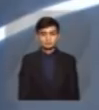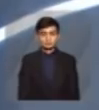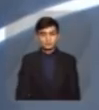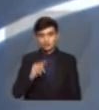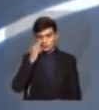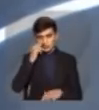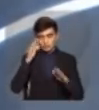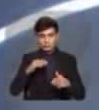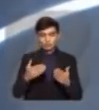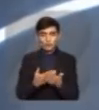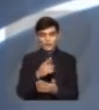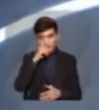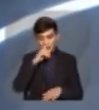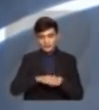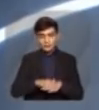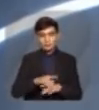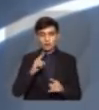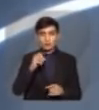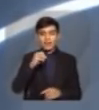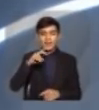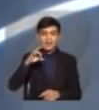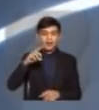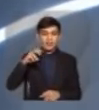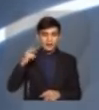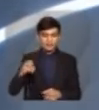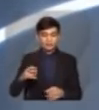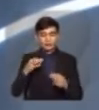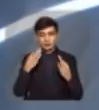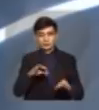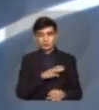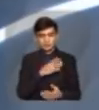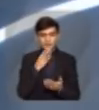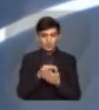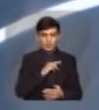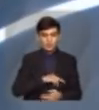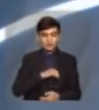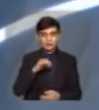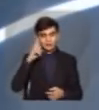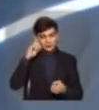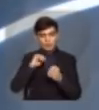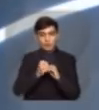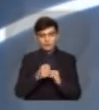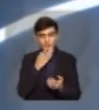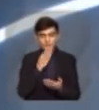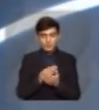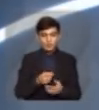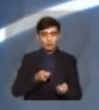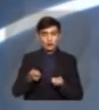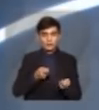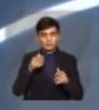В Шымкенте тоже новый аким. Почему Ерлана Айтаханова освободили от должности? Чем он запомнился за время своего